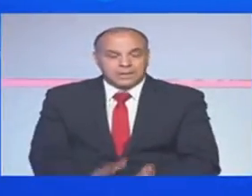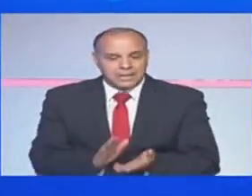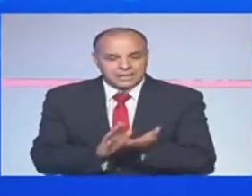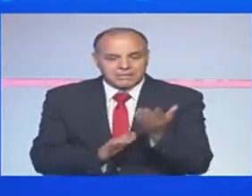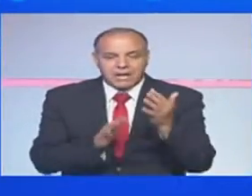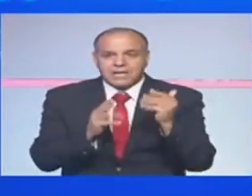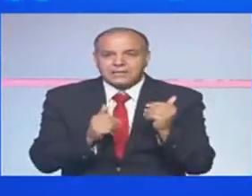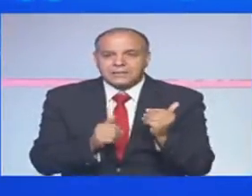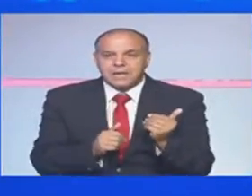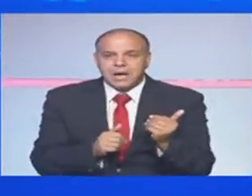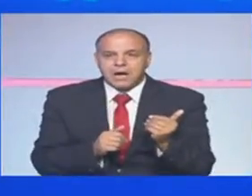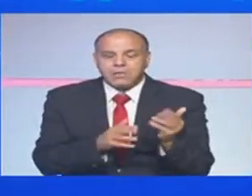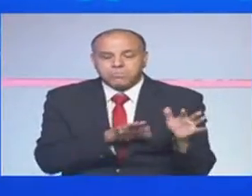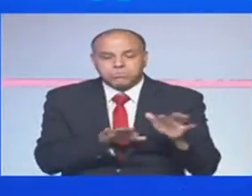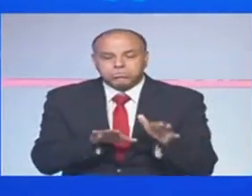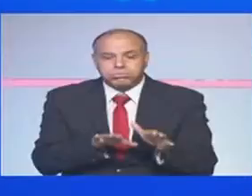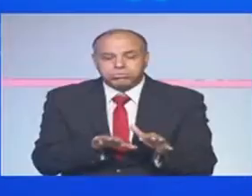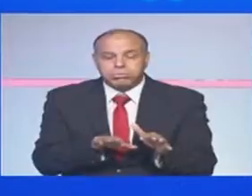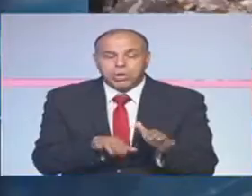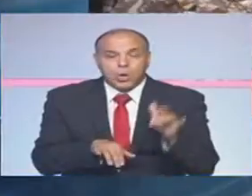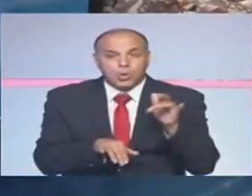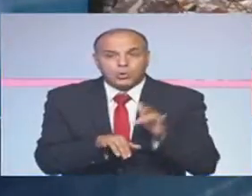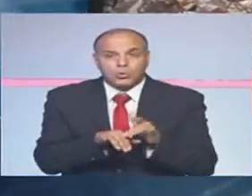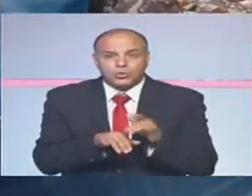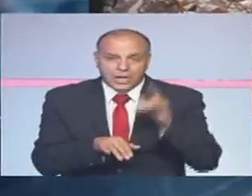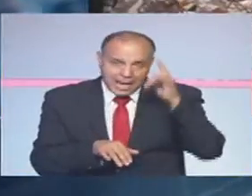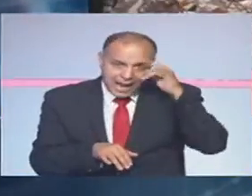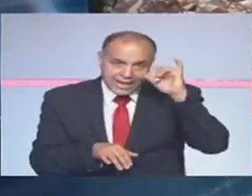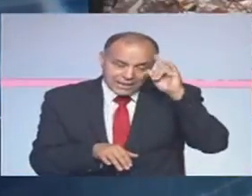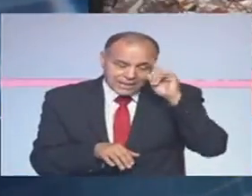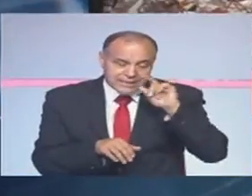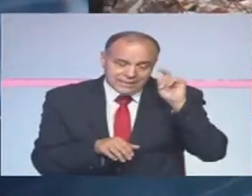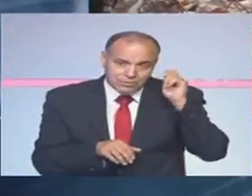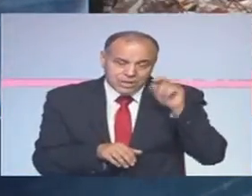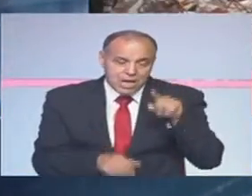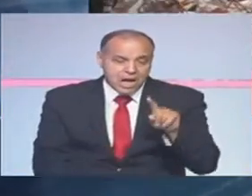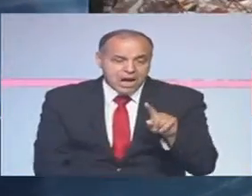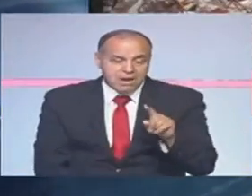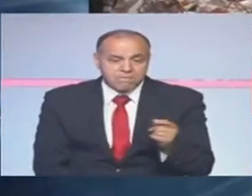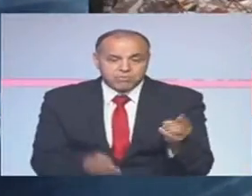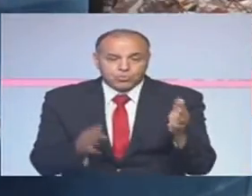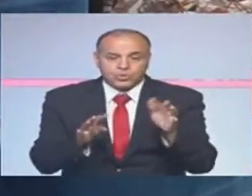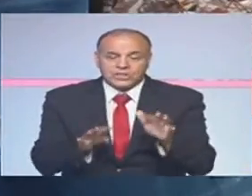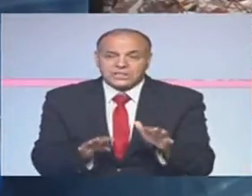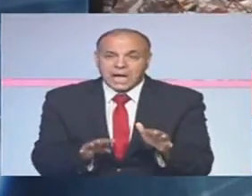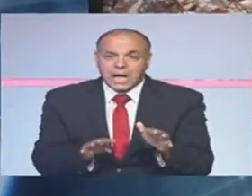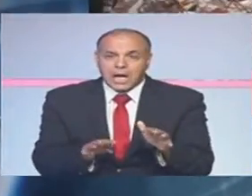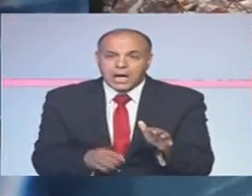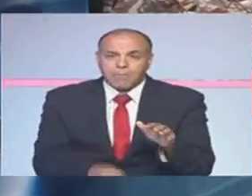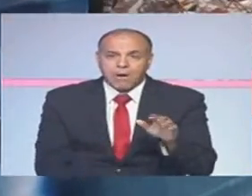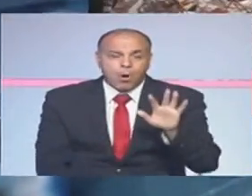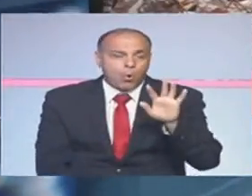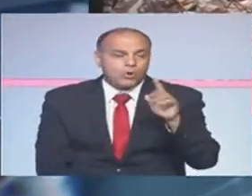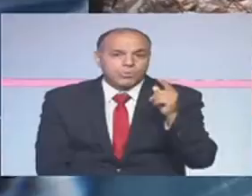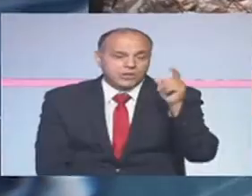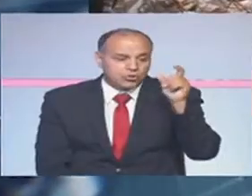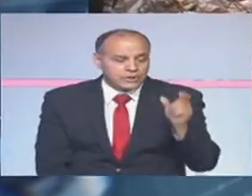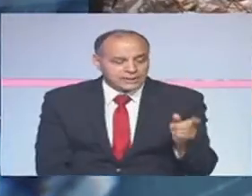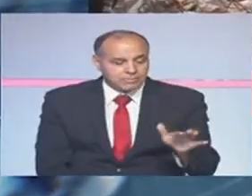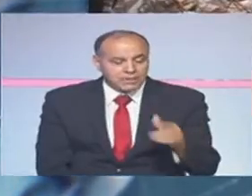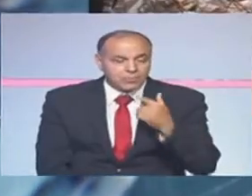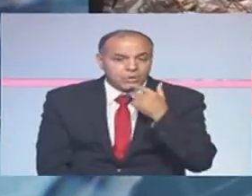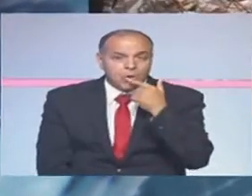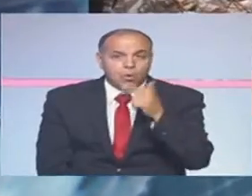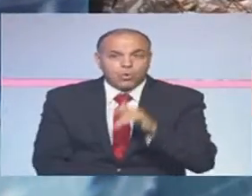حصيله ضحايا الزلزال الذي ضرب هايتي السبت الماضي الى الف وتسعمائه وواحد واربعين قتيلا